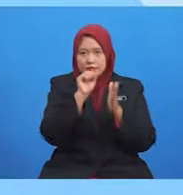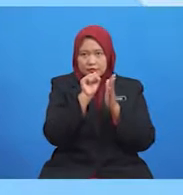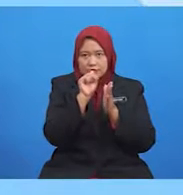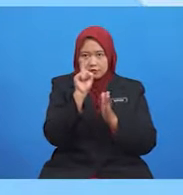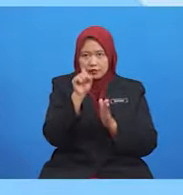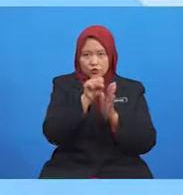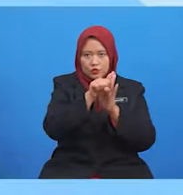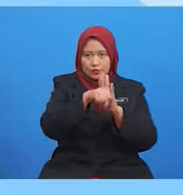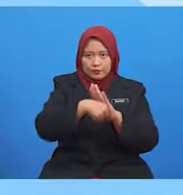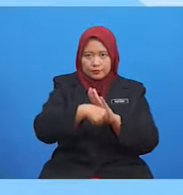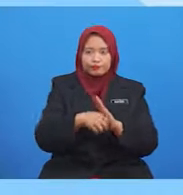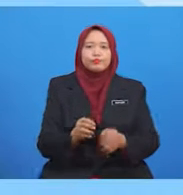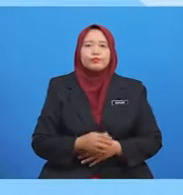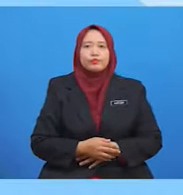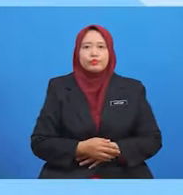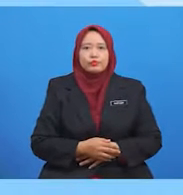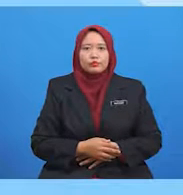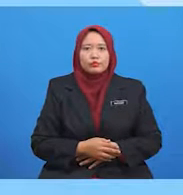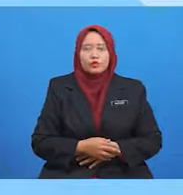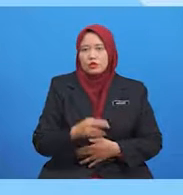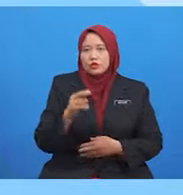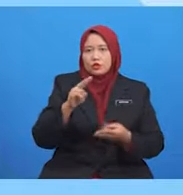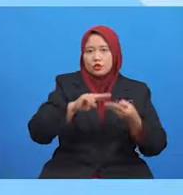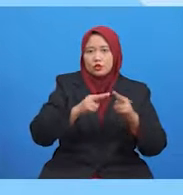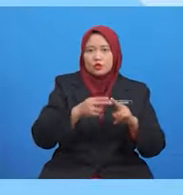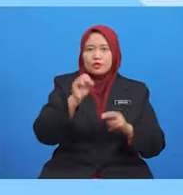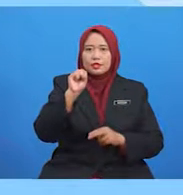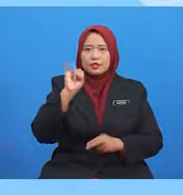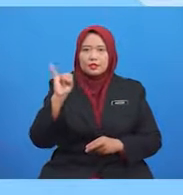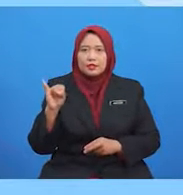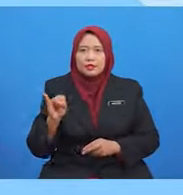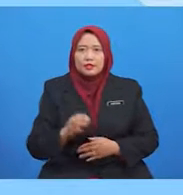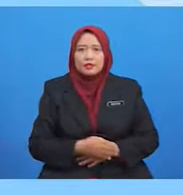Manakala unit SI bagi keradioaktifan ialah becquerel.